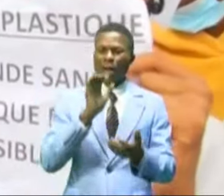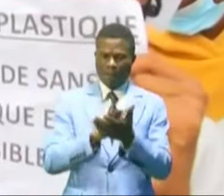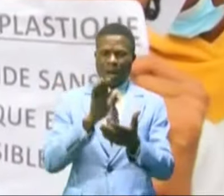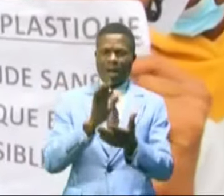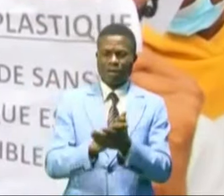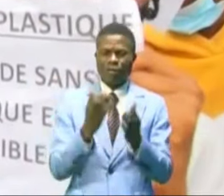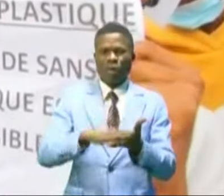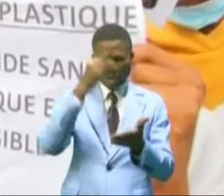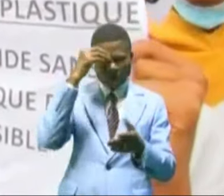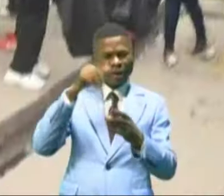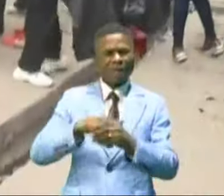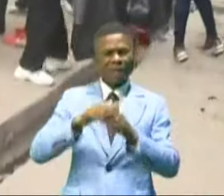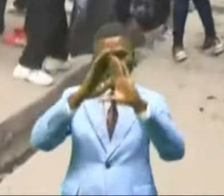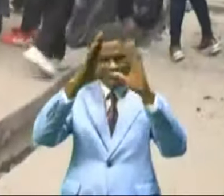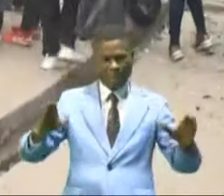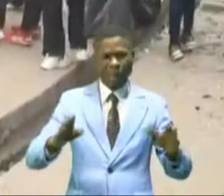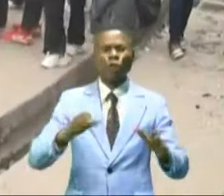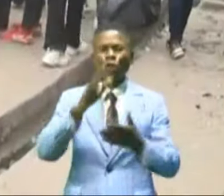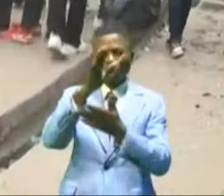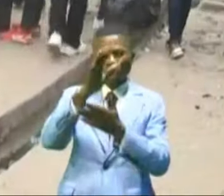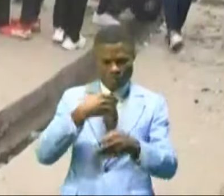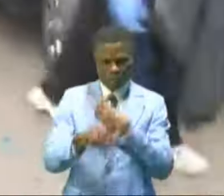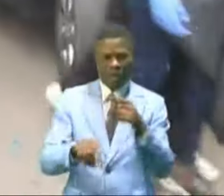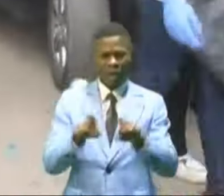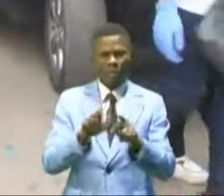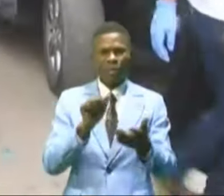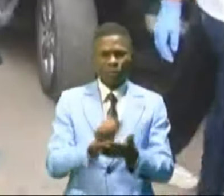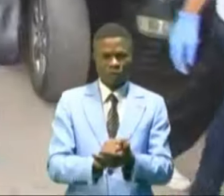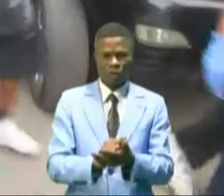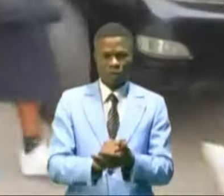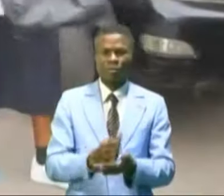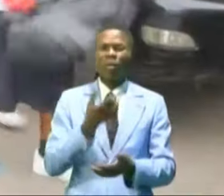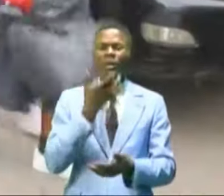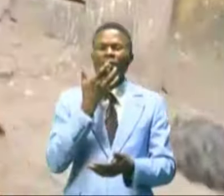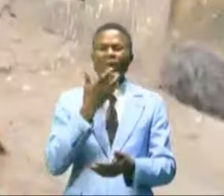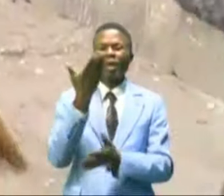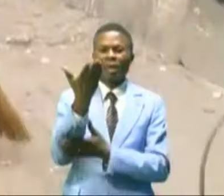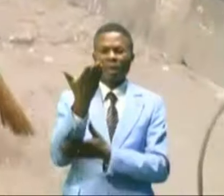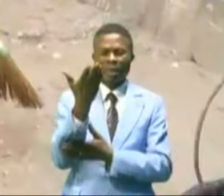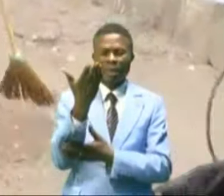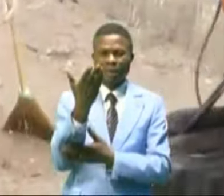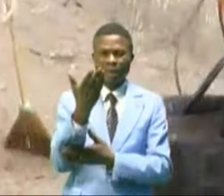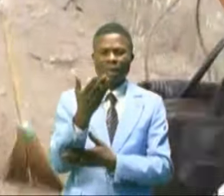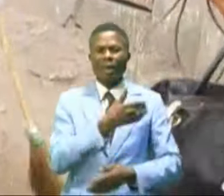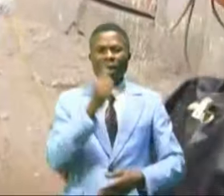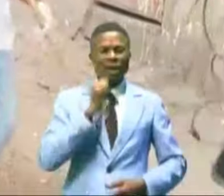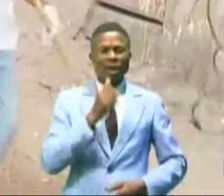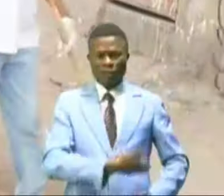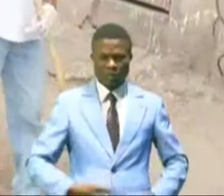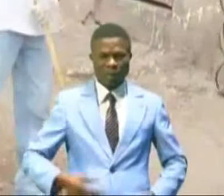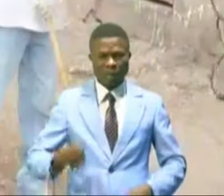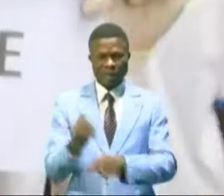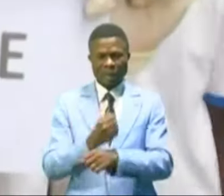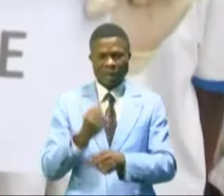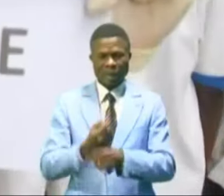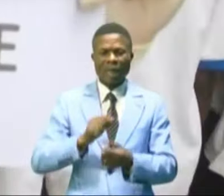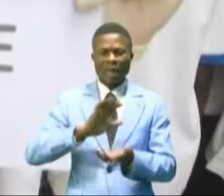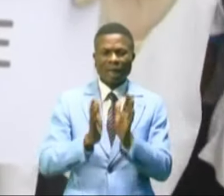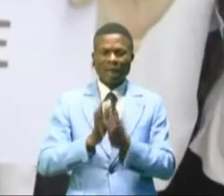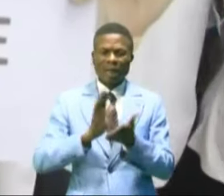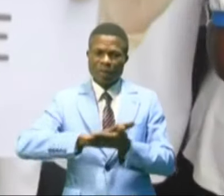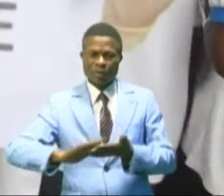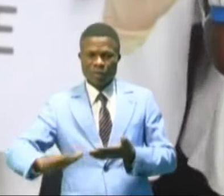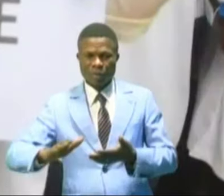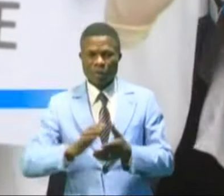aussi dans leur maison, qu'elles fassent la même chose. Halte au plastique. Tel est le slogan lancé par le LUCN dans cette opération d'assainissement